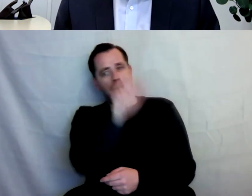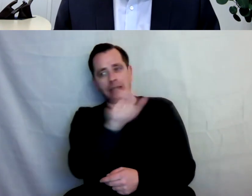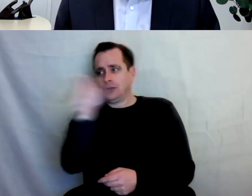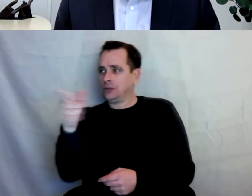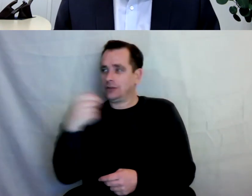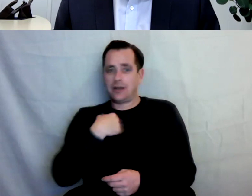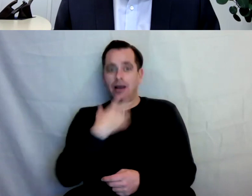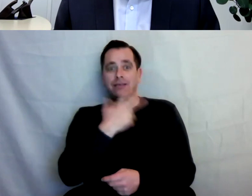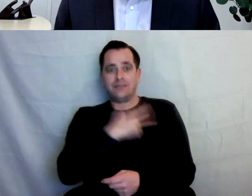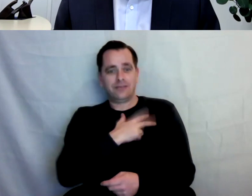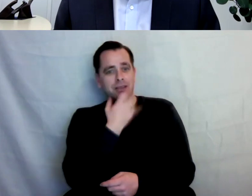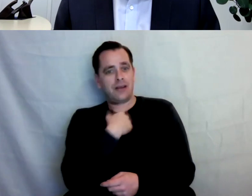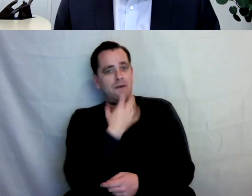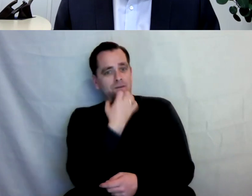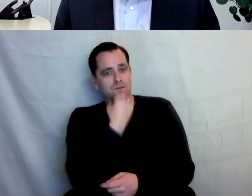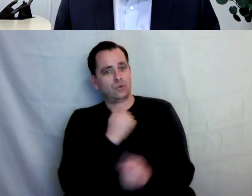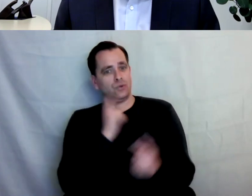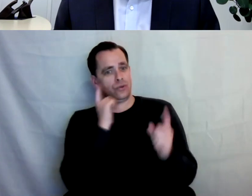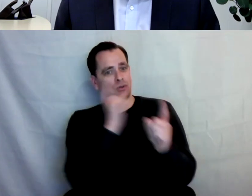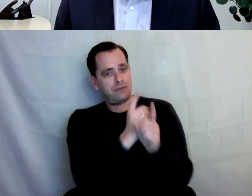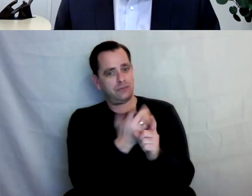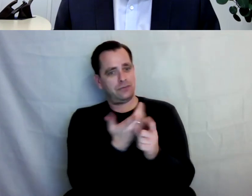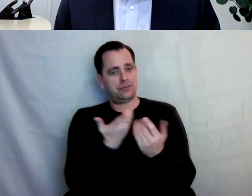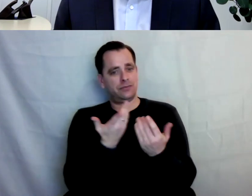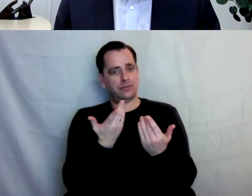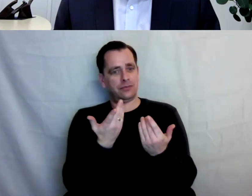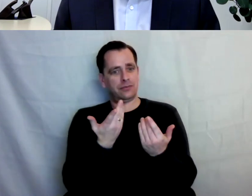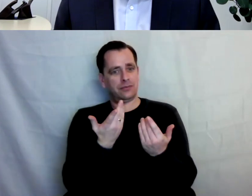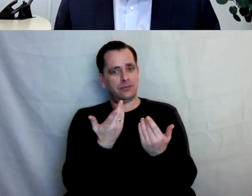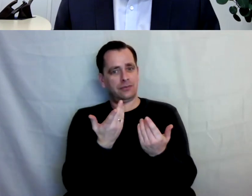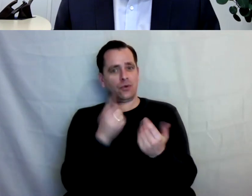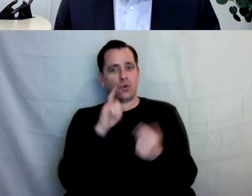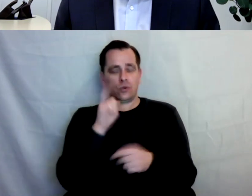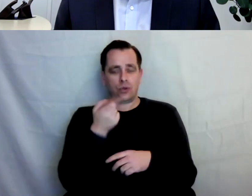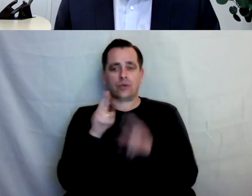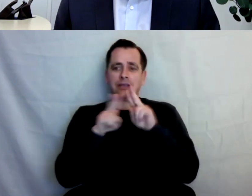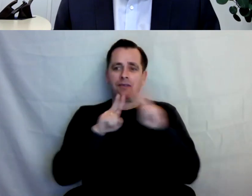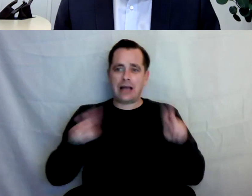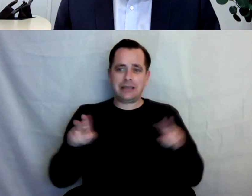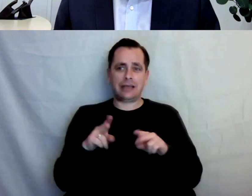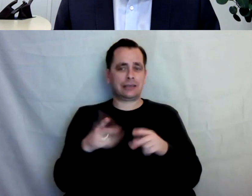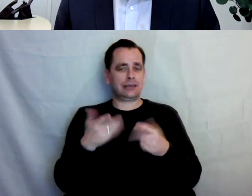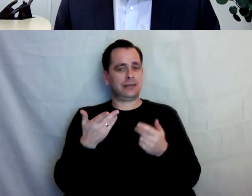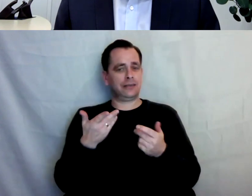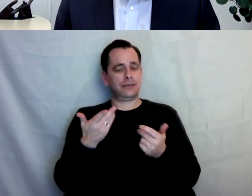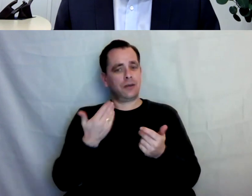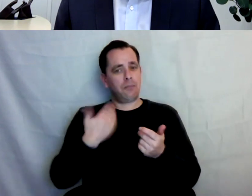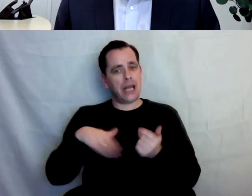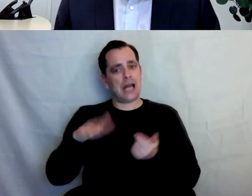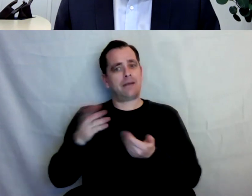gut überstanden hat, sich ein bisschen darüber auszutauschen, was man erlebt hat. Das ist ja nun für viele und ich denke mal für alle wahnsinnig viele